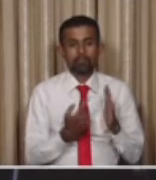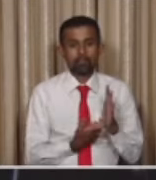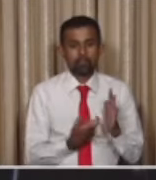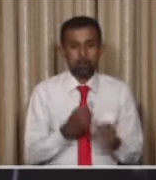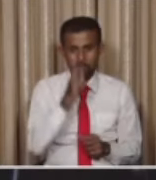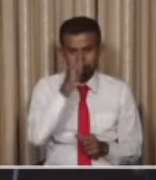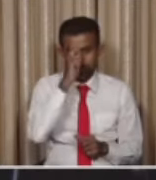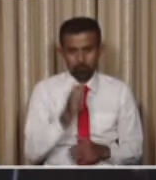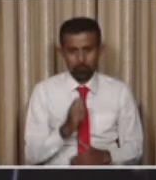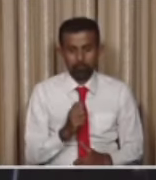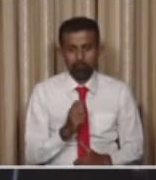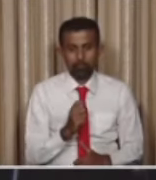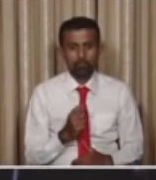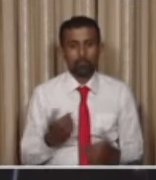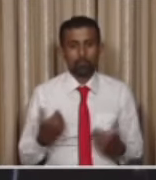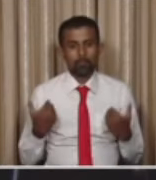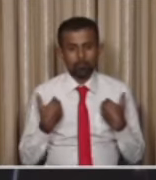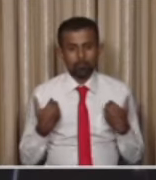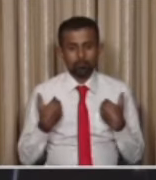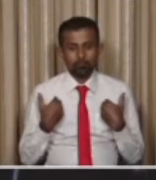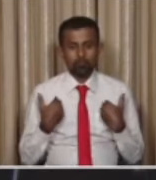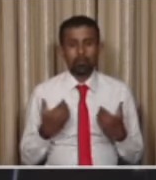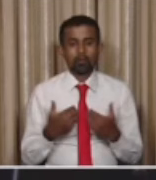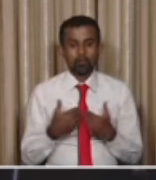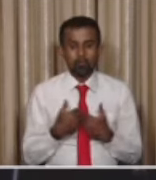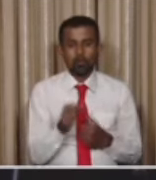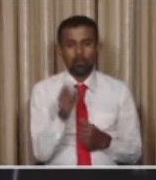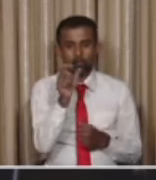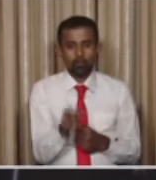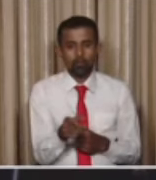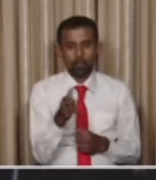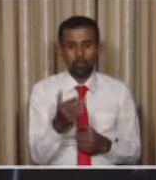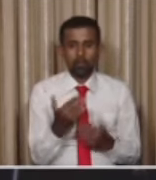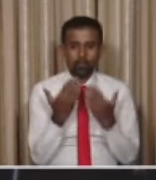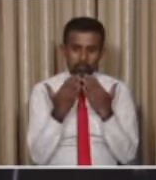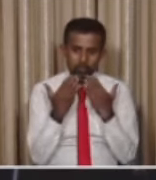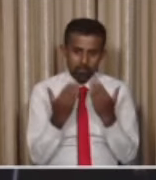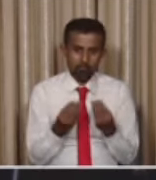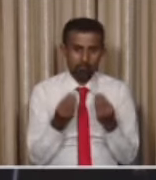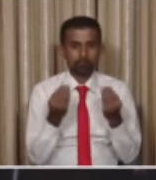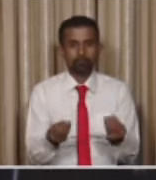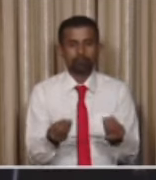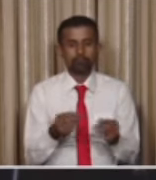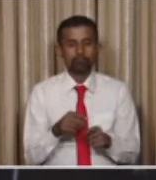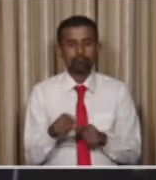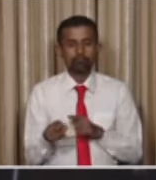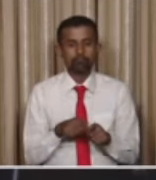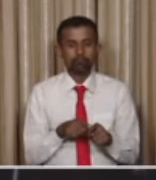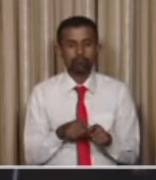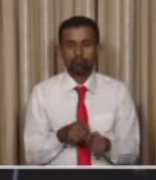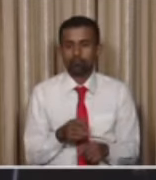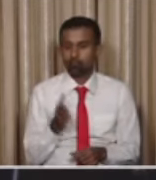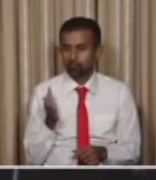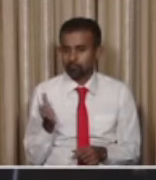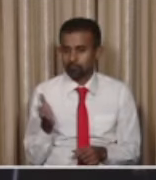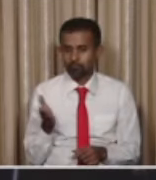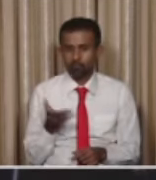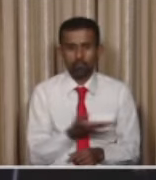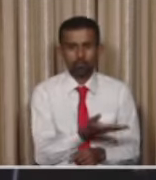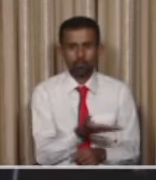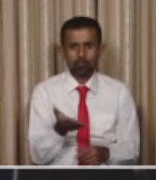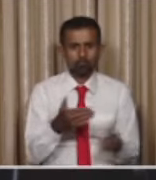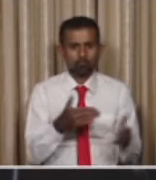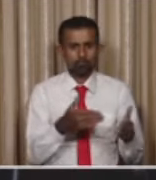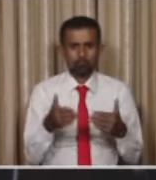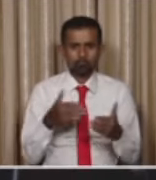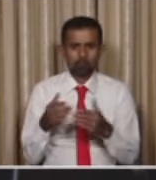ගන්නා වෙහෙස ගැන මම එතුමා නැවත වරක් ප්‍රණාම හිමි කරනවා. ඒ වගේම තමයි මේ සභාවේදී අද විවිධ